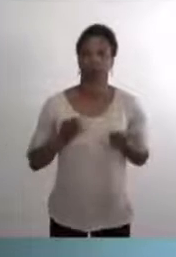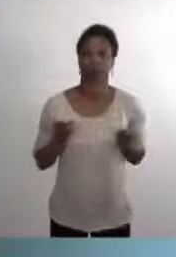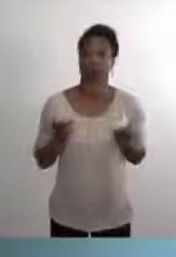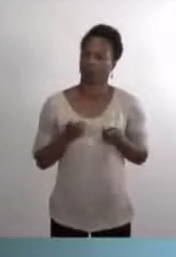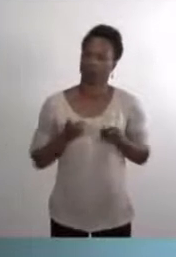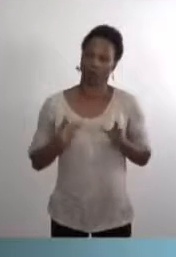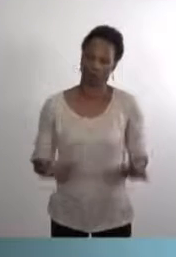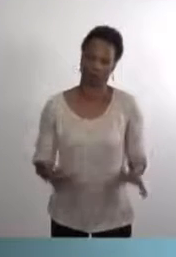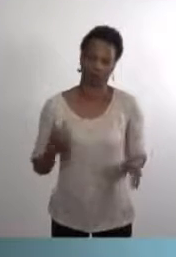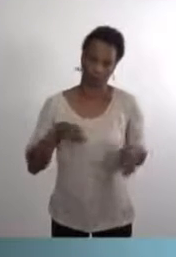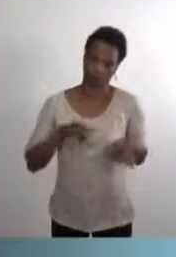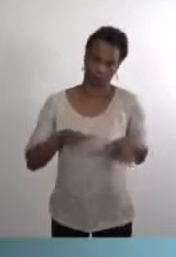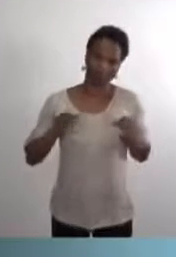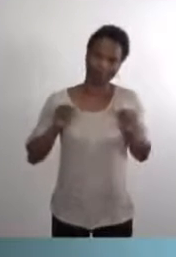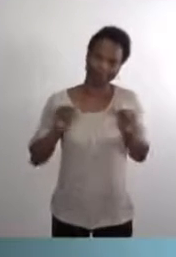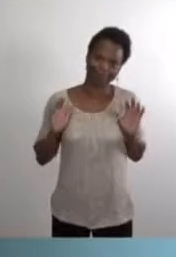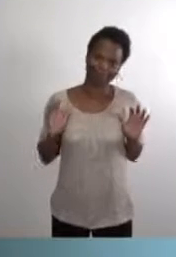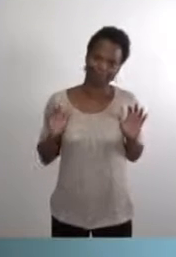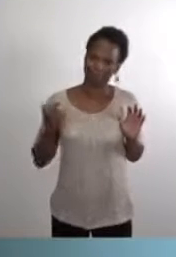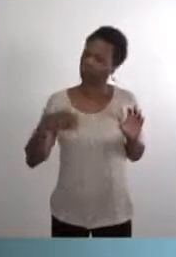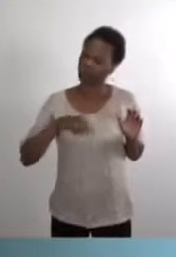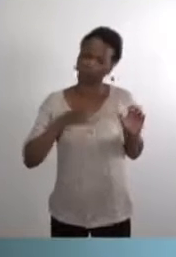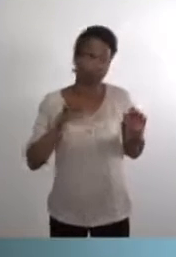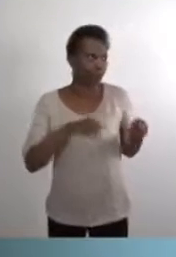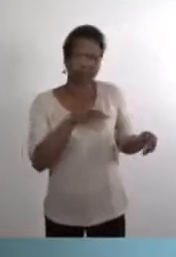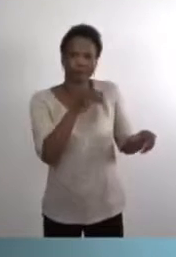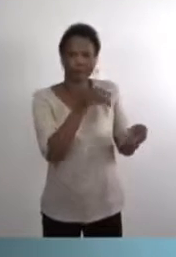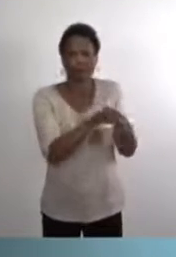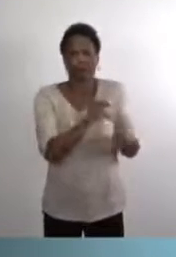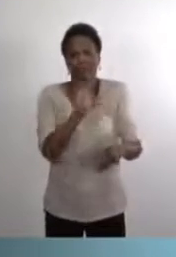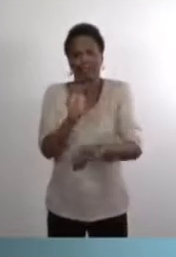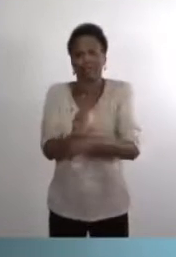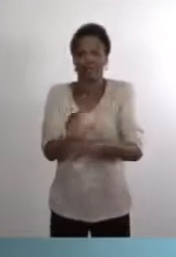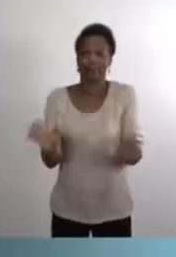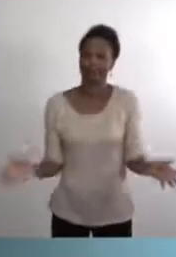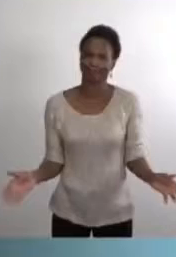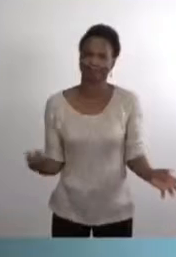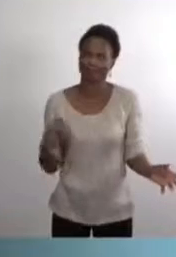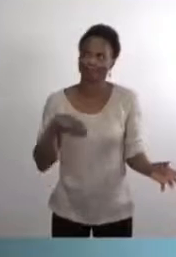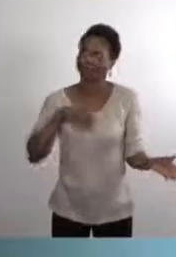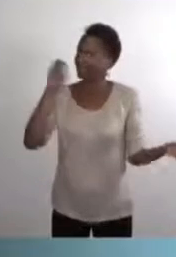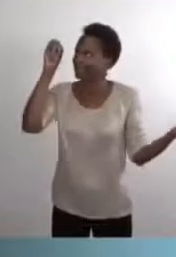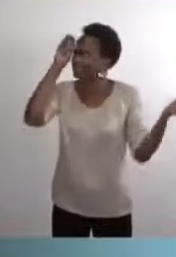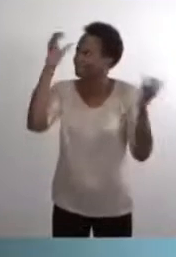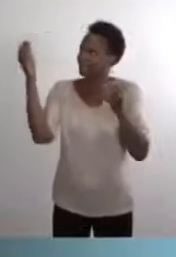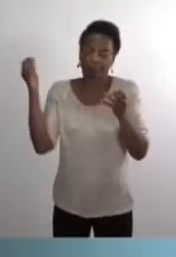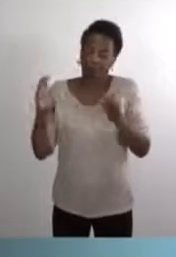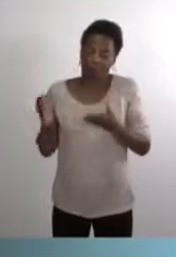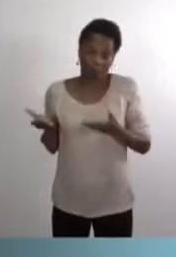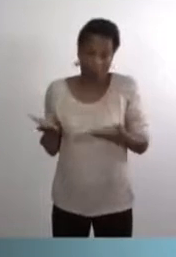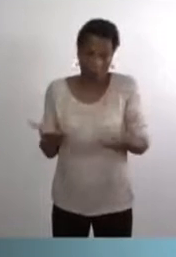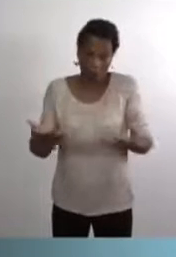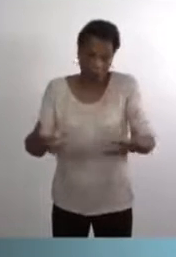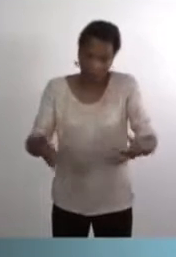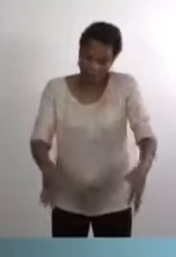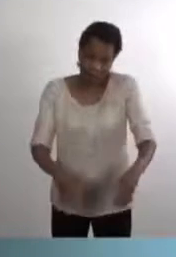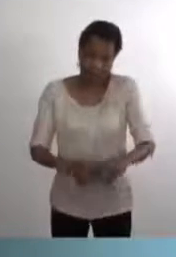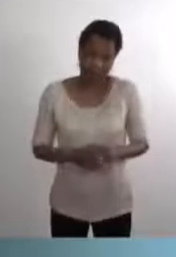on va s'abstenir, mais qu'on aurait pu voter contre, parce que on considère, et on l'a déjà proposé, j'y reviendrai au moment du